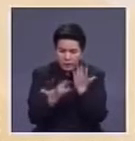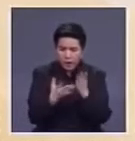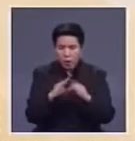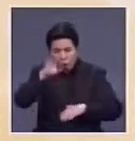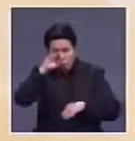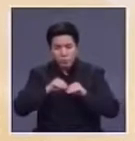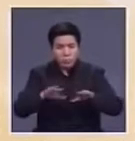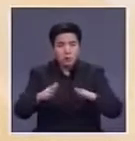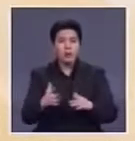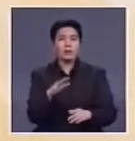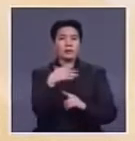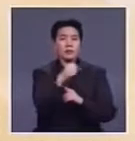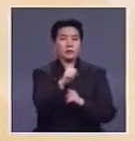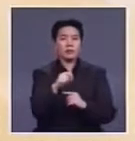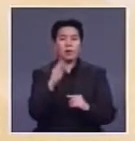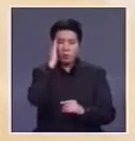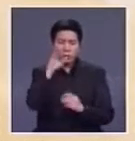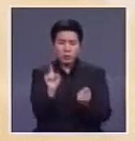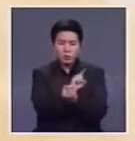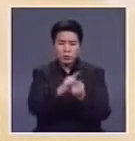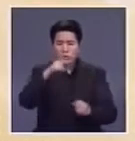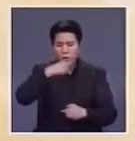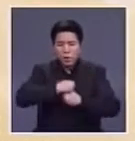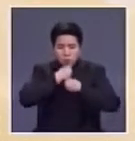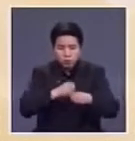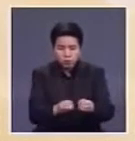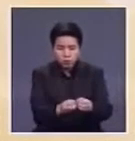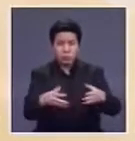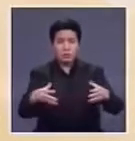10. การเตรียมรับมือกับสังคมผู้สูงอายุและ 11. การไปรูปการศึกษาในทุกมิติ